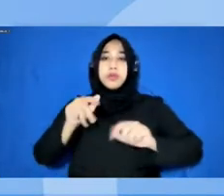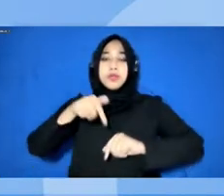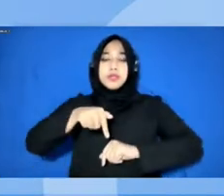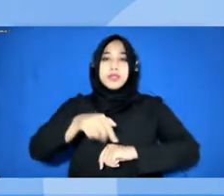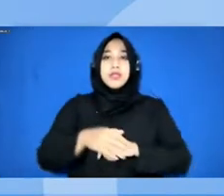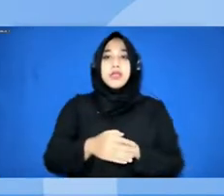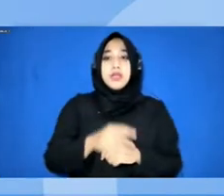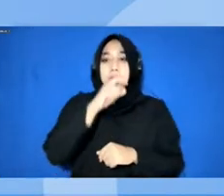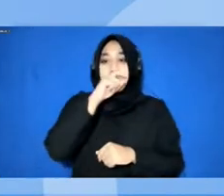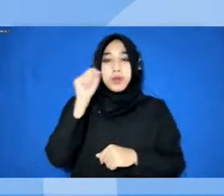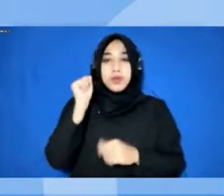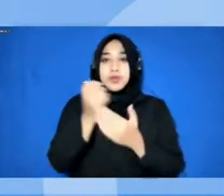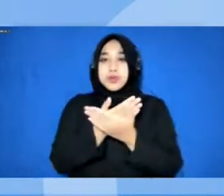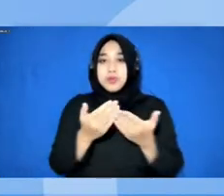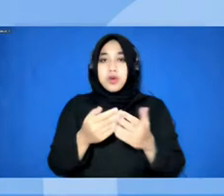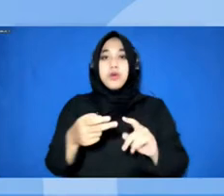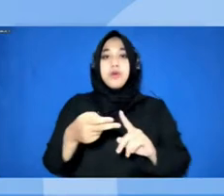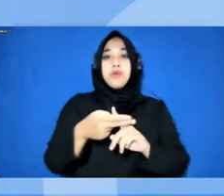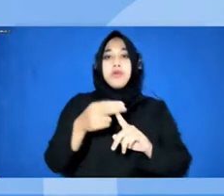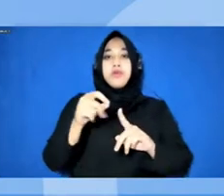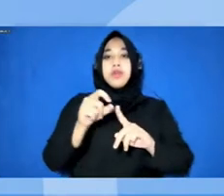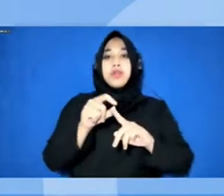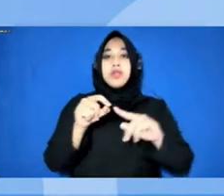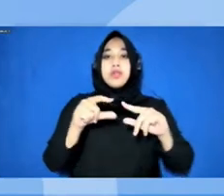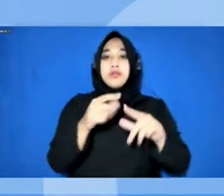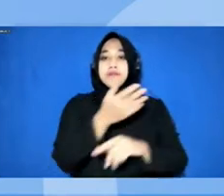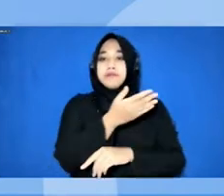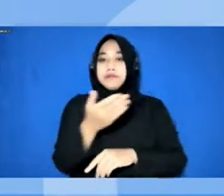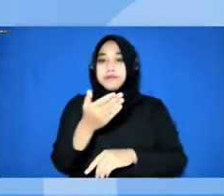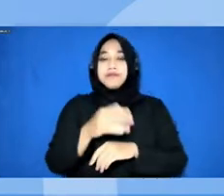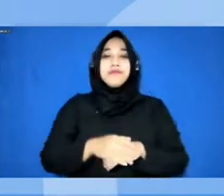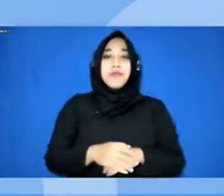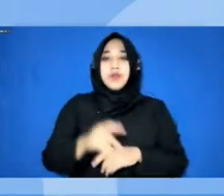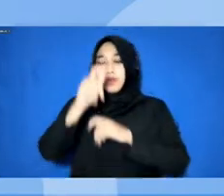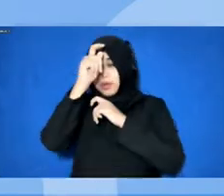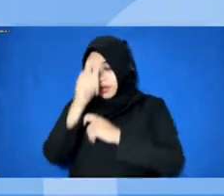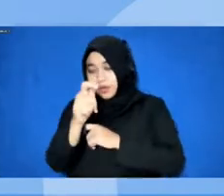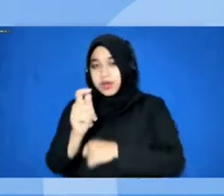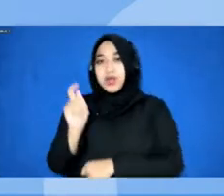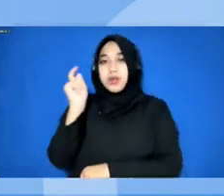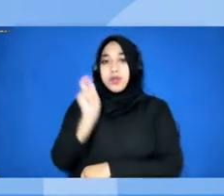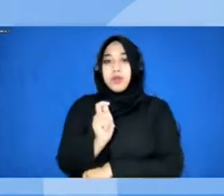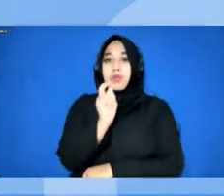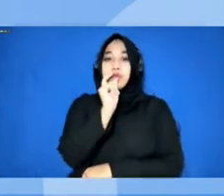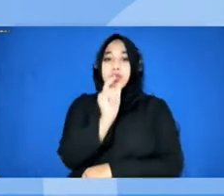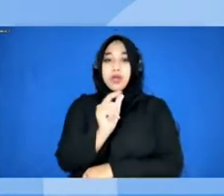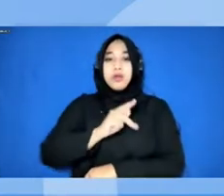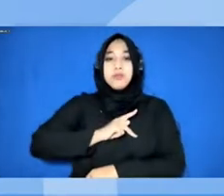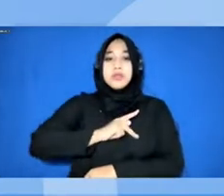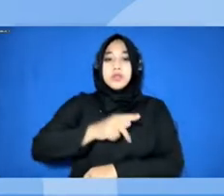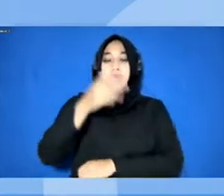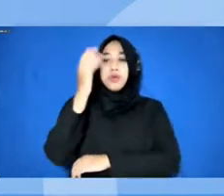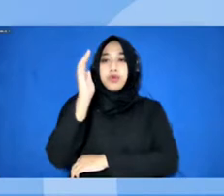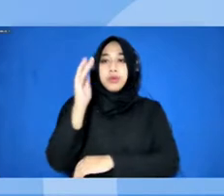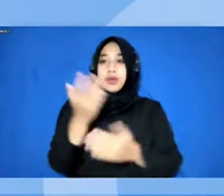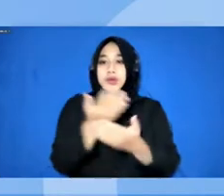Melva Elfrida Sihombing. Dan yang kami hormati pula tamu undangan dan peserta webinar